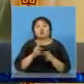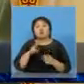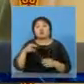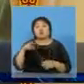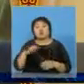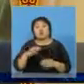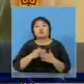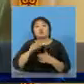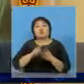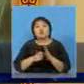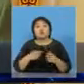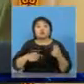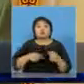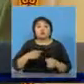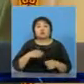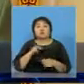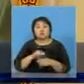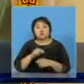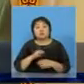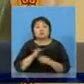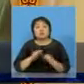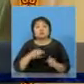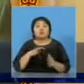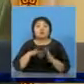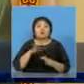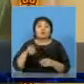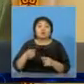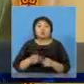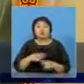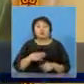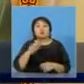жоғары кластың балдары дауды шешуге үйретеміз. Тек сайлап қою емес, оларды